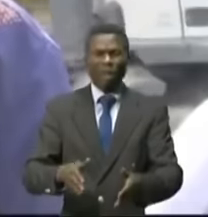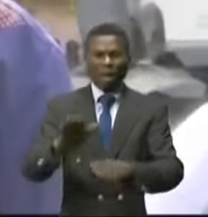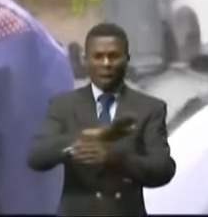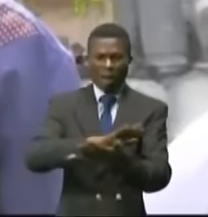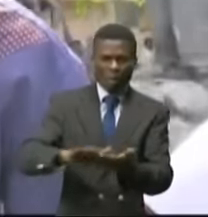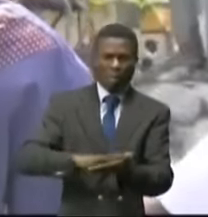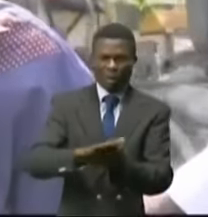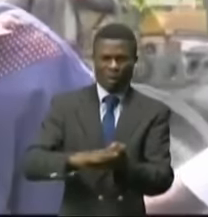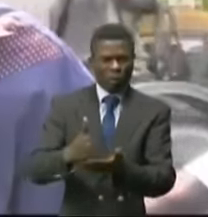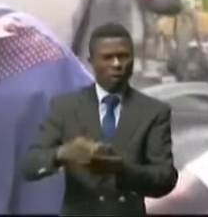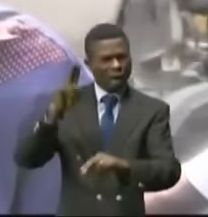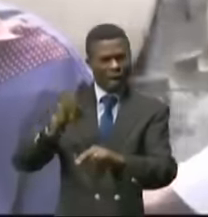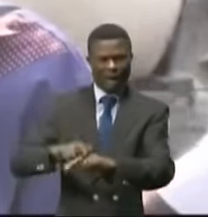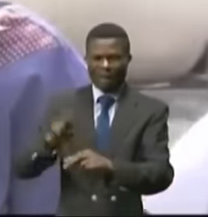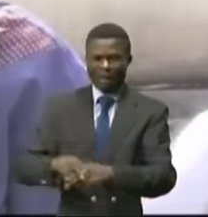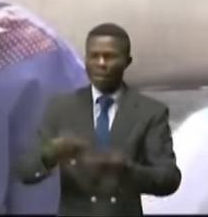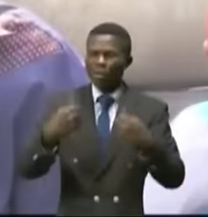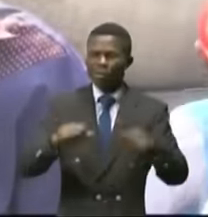bétonné.